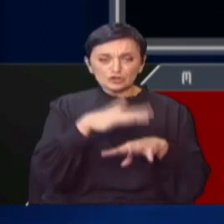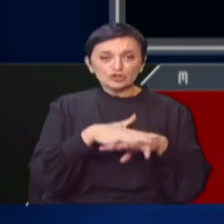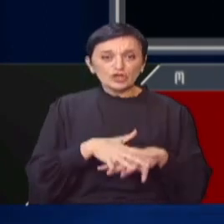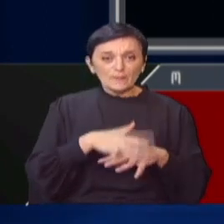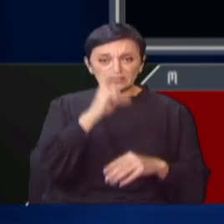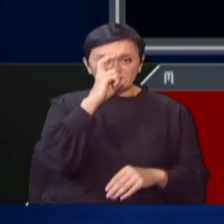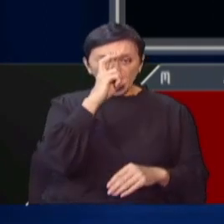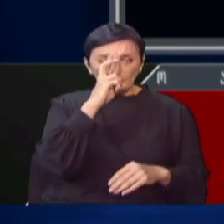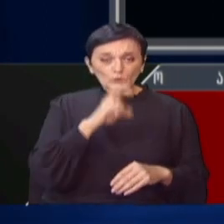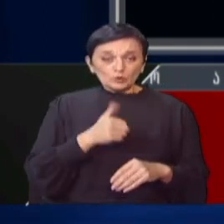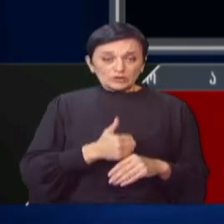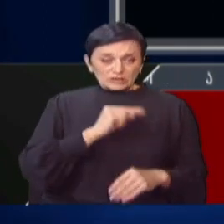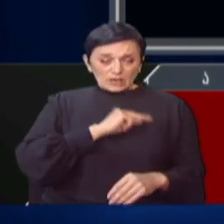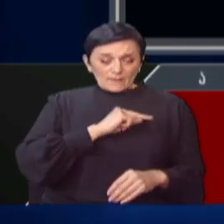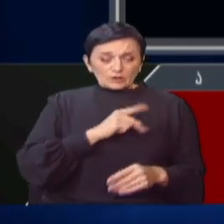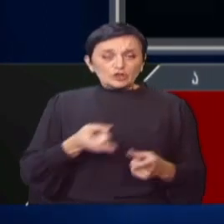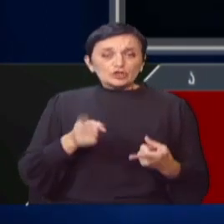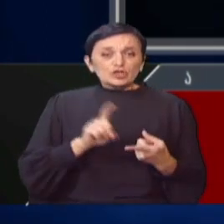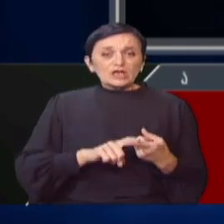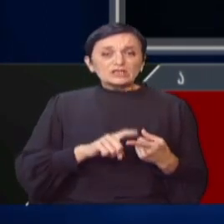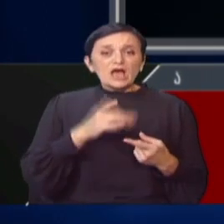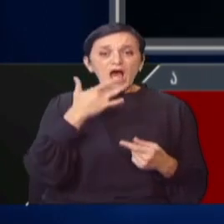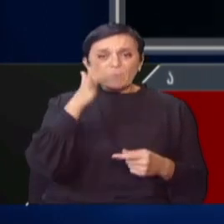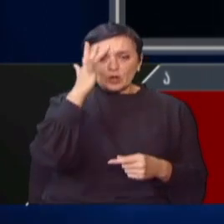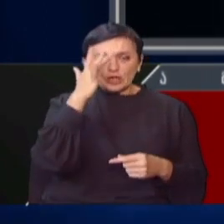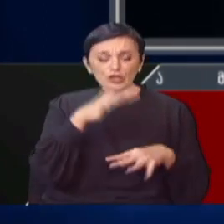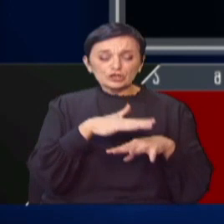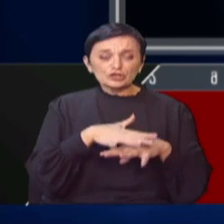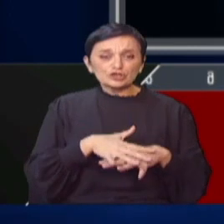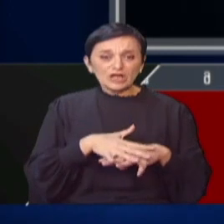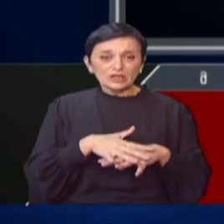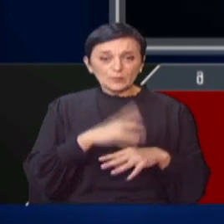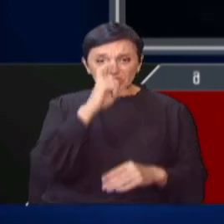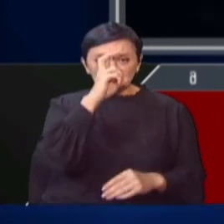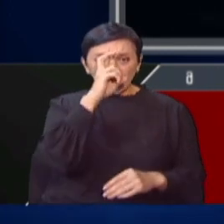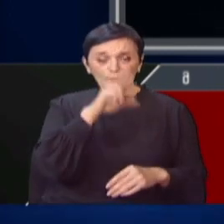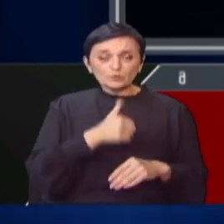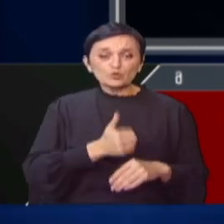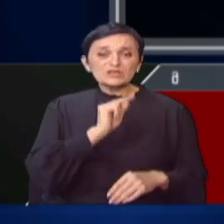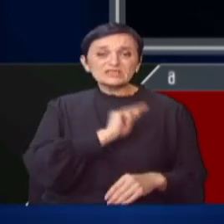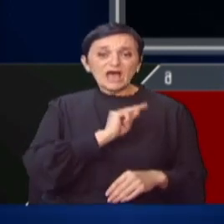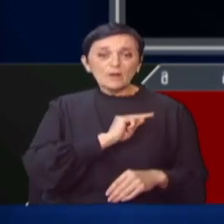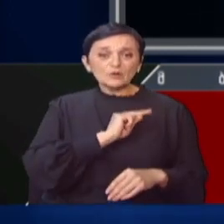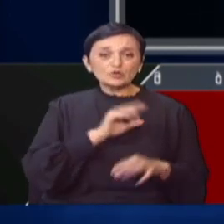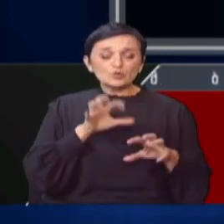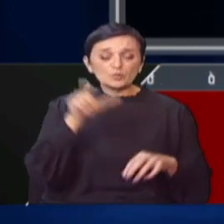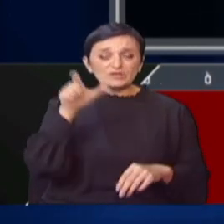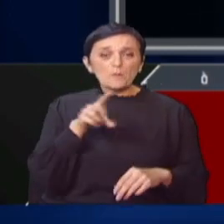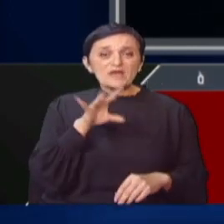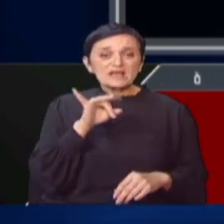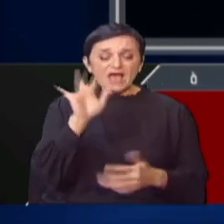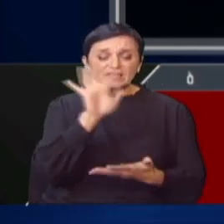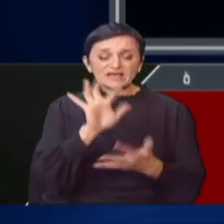შტატების სახელმწიფო დეპარტამენტმა. ამის შესახებ ნათქვამია ამერიკის შეერთებული შტატების სახელმწიფო დეპარტამენტის სპიკერის მეთიუ